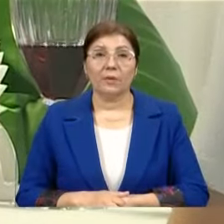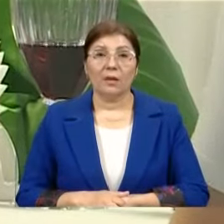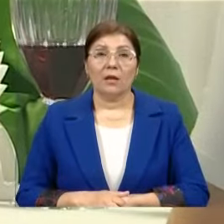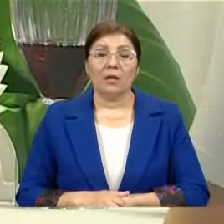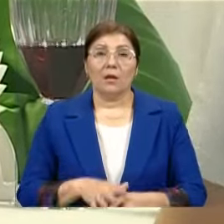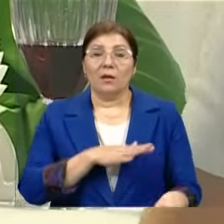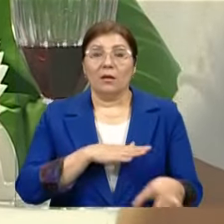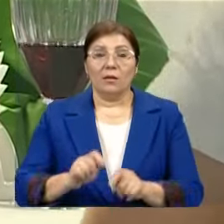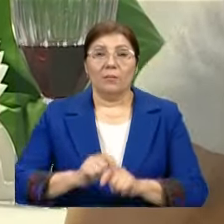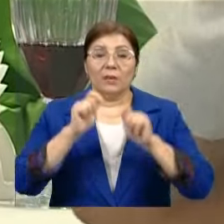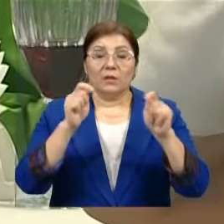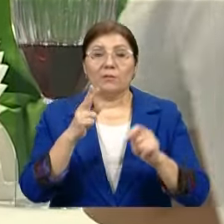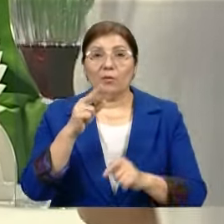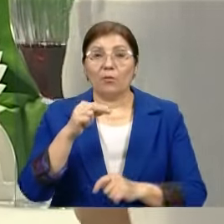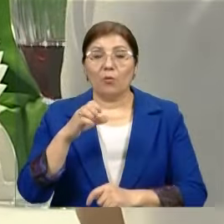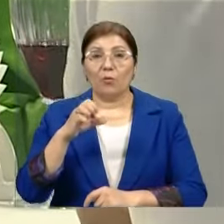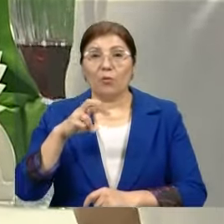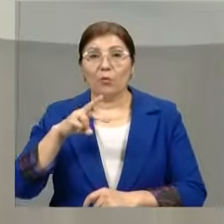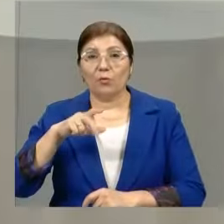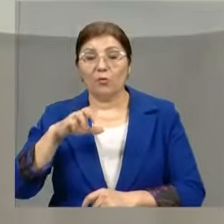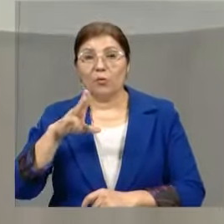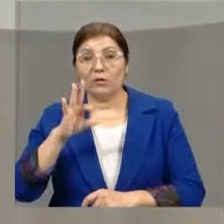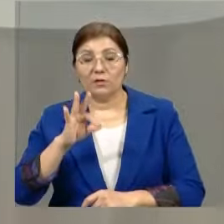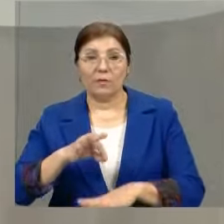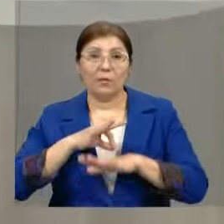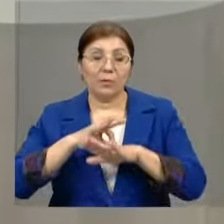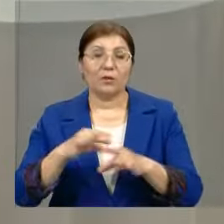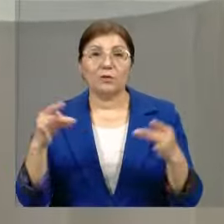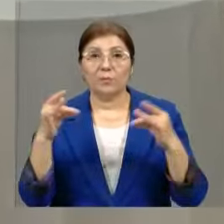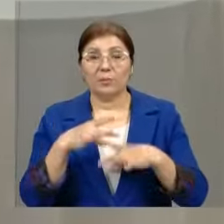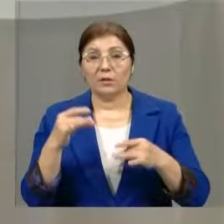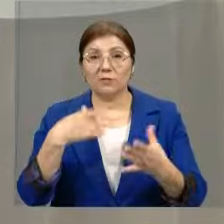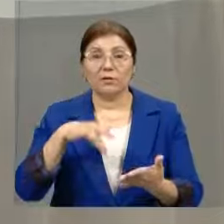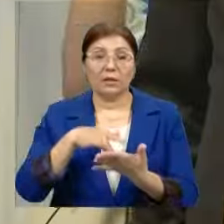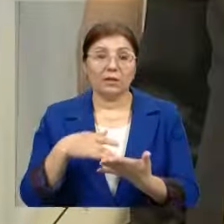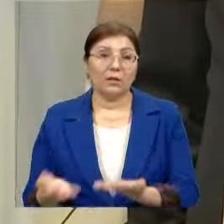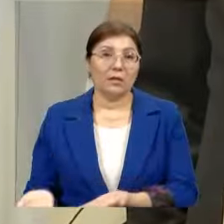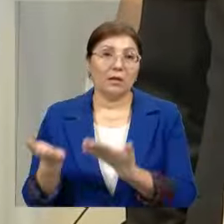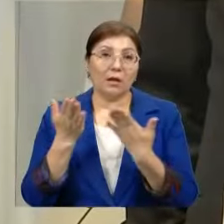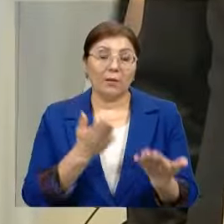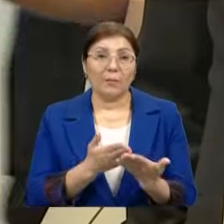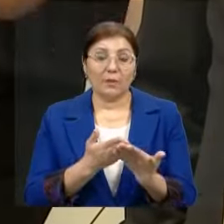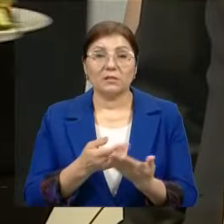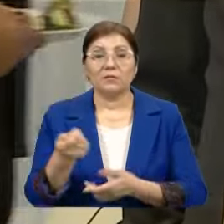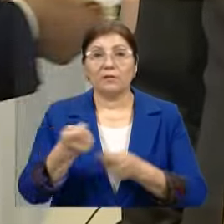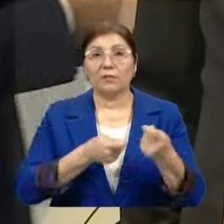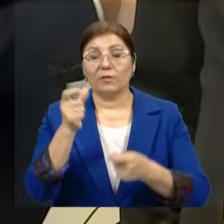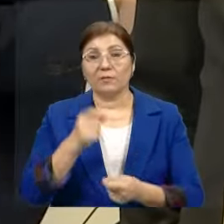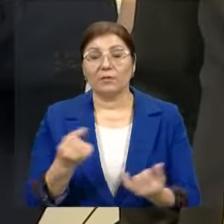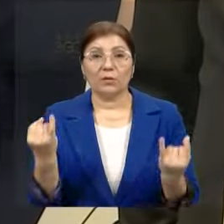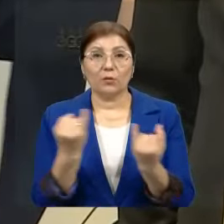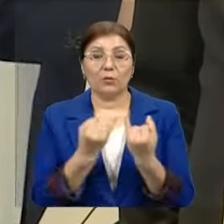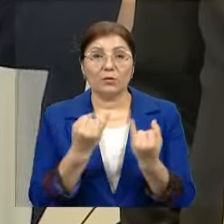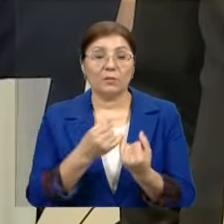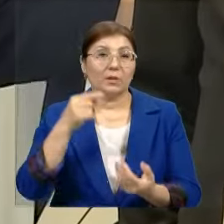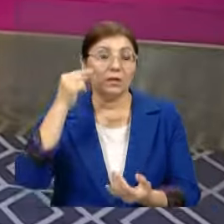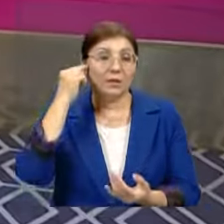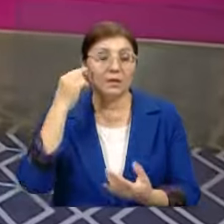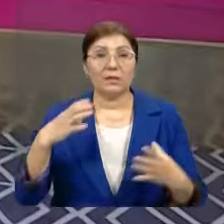Официальная церемония открытия консульства прошла в одном из ресторанов нашего города, куда были приглашены официальные лица области и гости из китайской